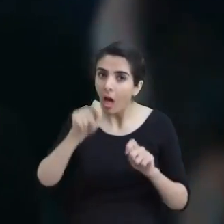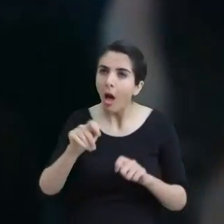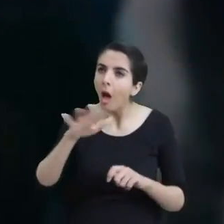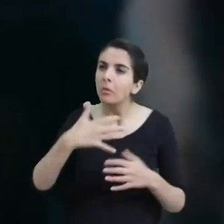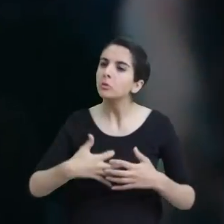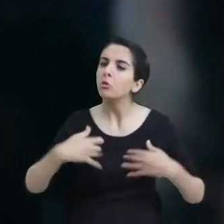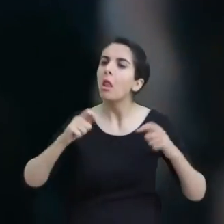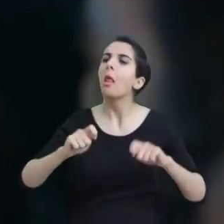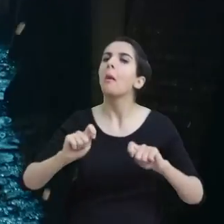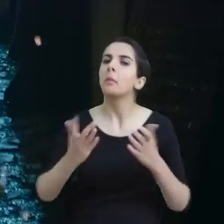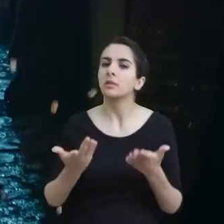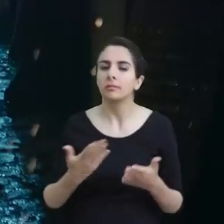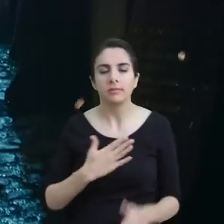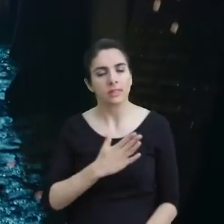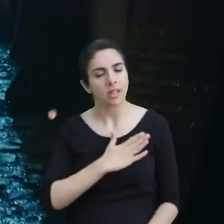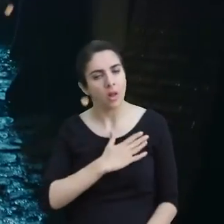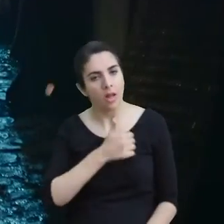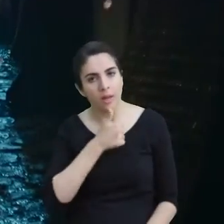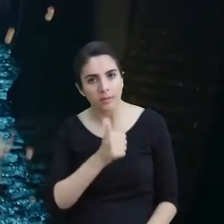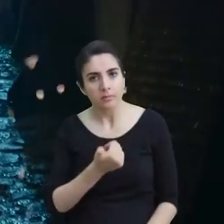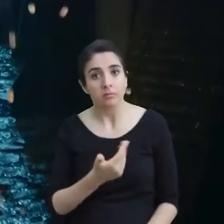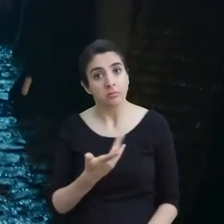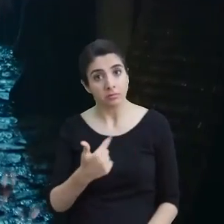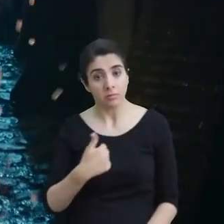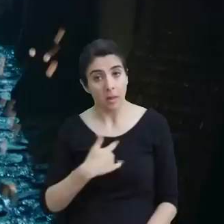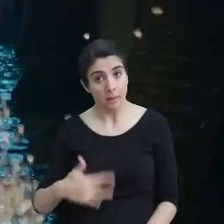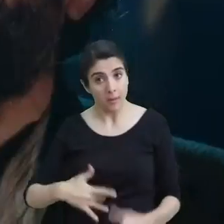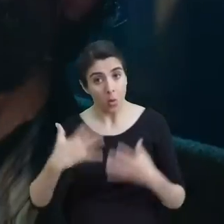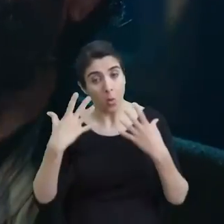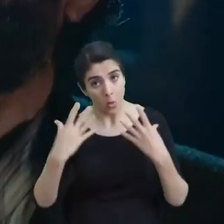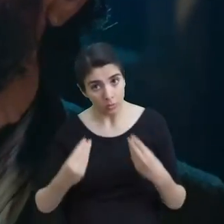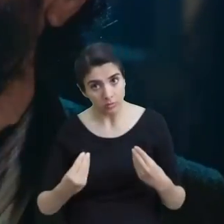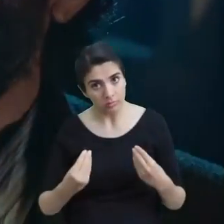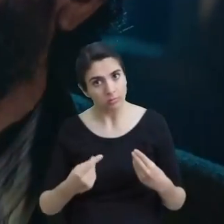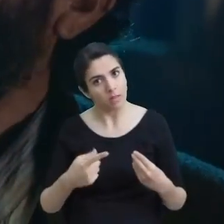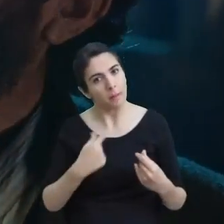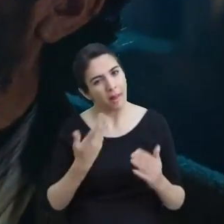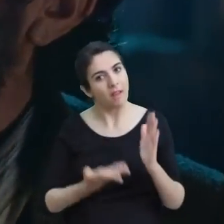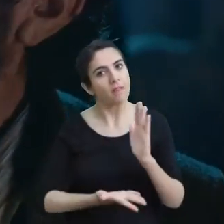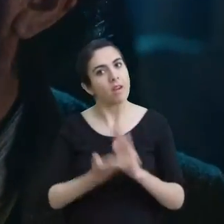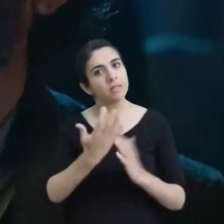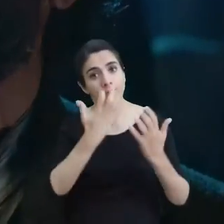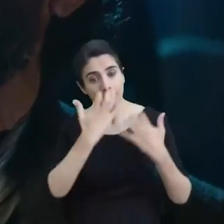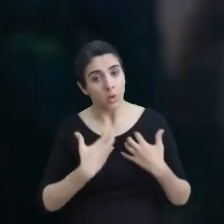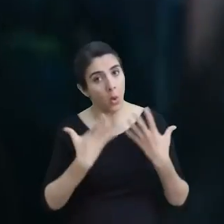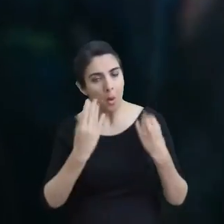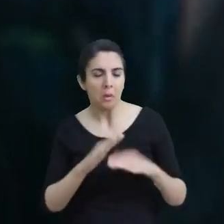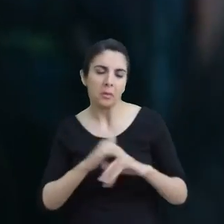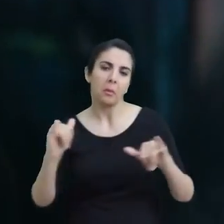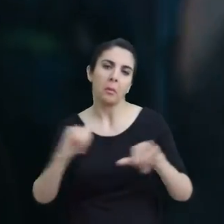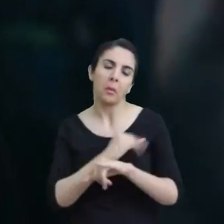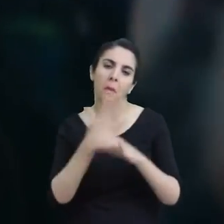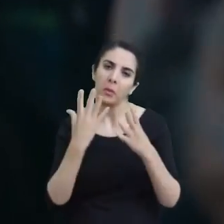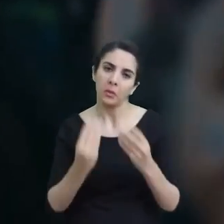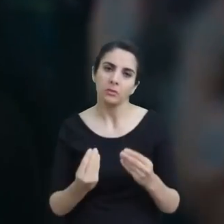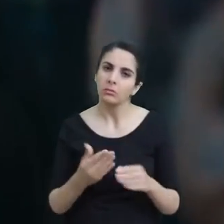Senin yaptığını her baba yiğit beceremez. Eyvallah abi. Madem o kadar memnun ettik seni, sen de biraz daha fazla çıkarsın, olur